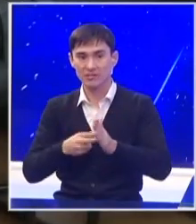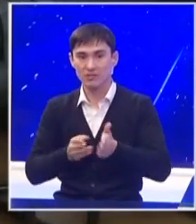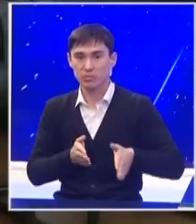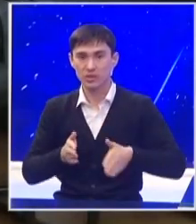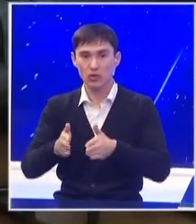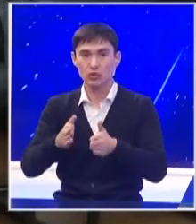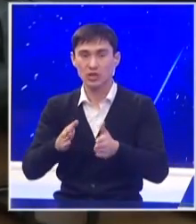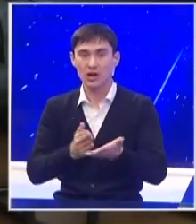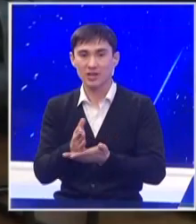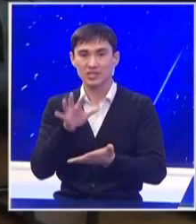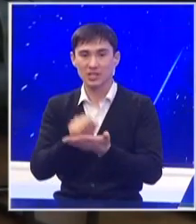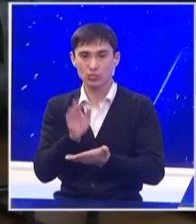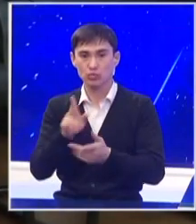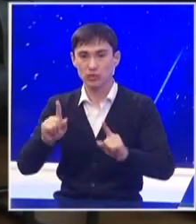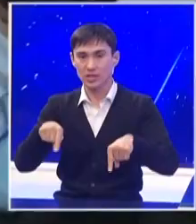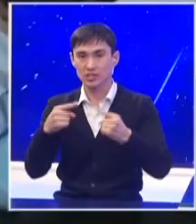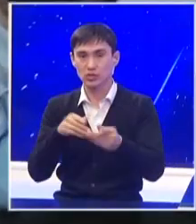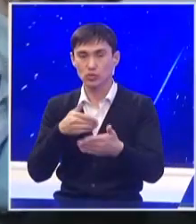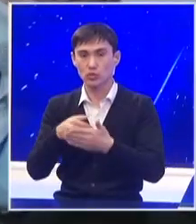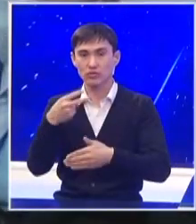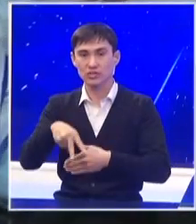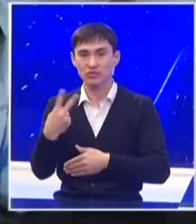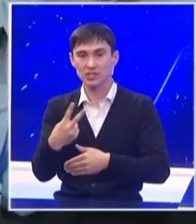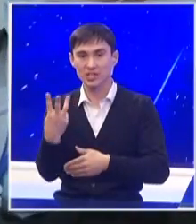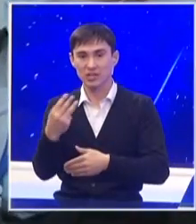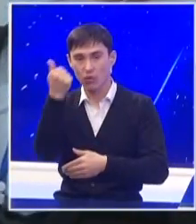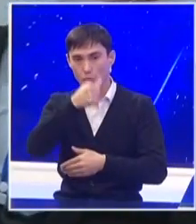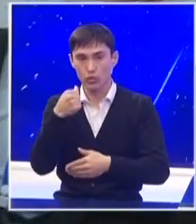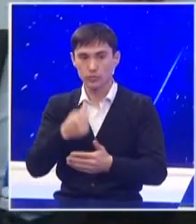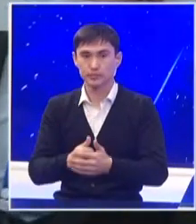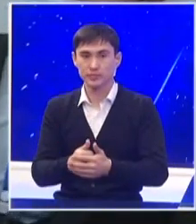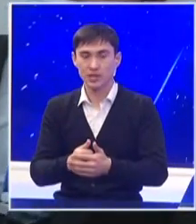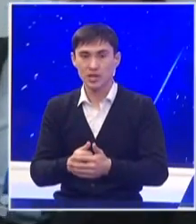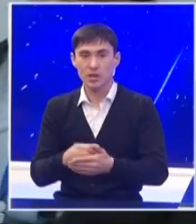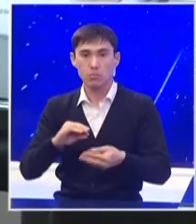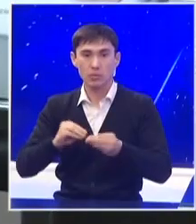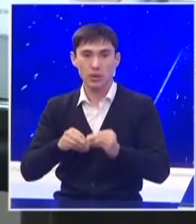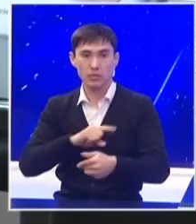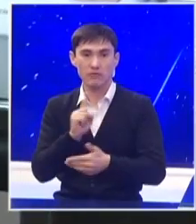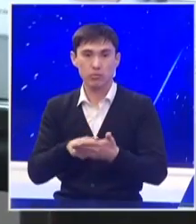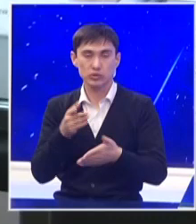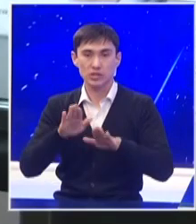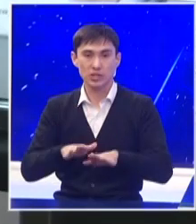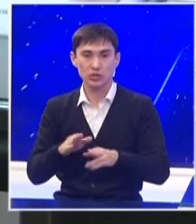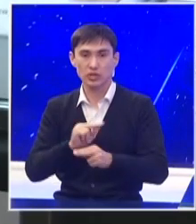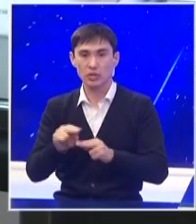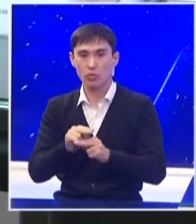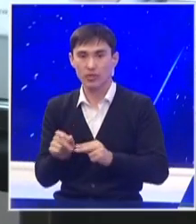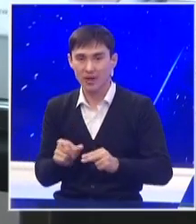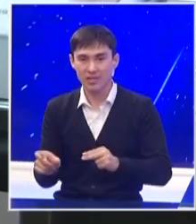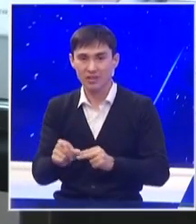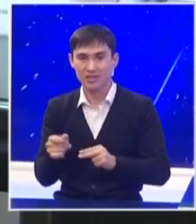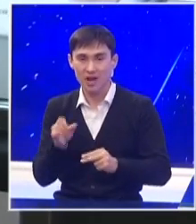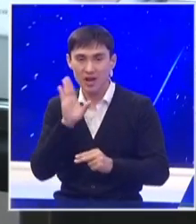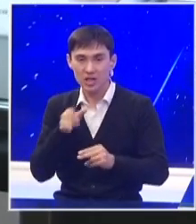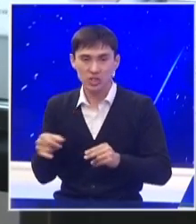«Дорожная карта занятости» и будет реализовано до 2023 года. Не менее проблемным вопросом остается и ремонт каналов для